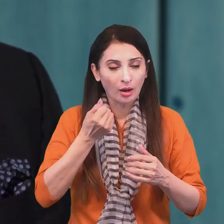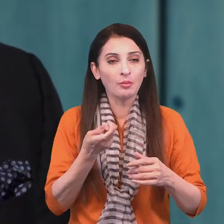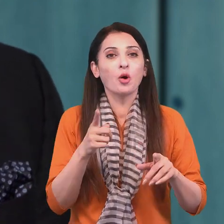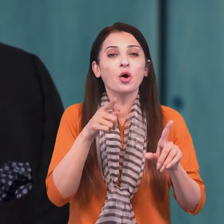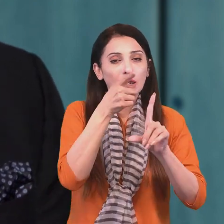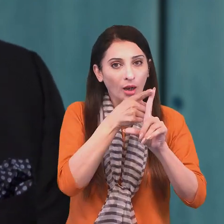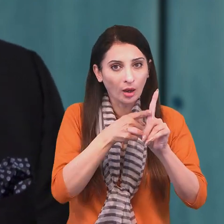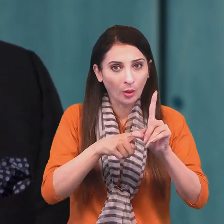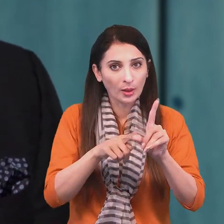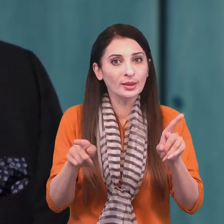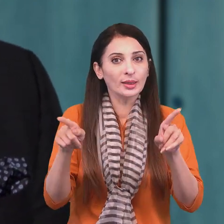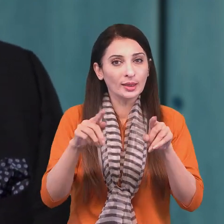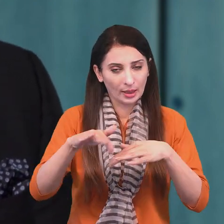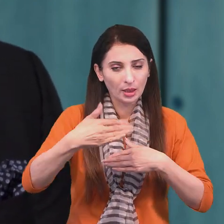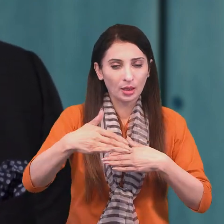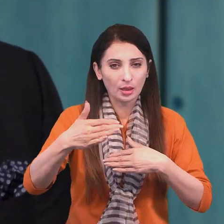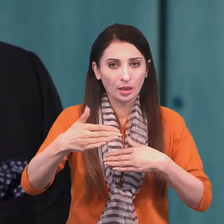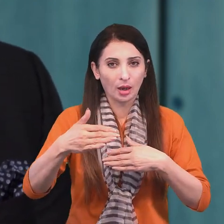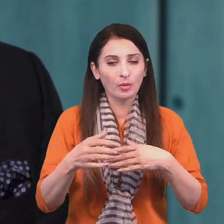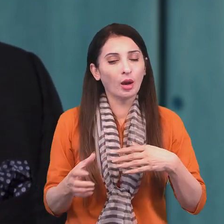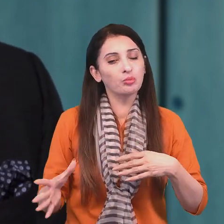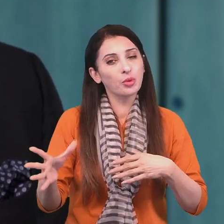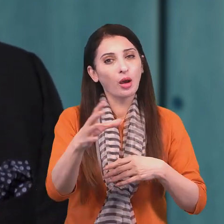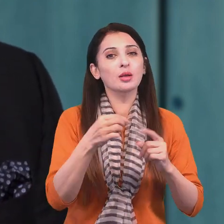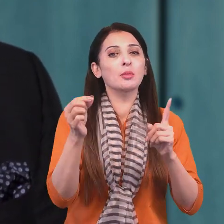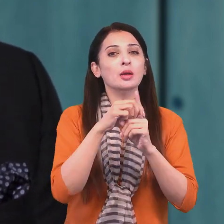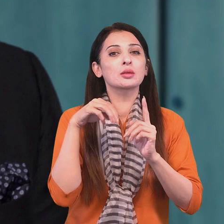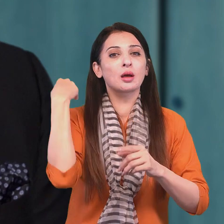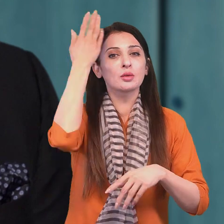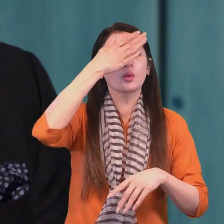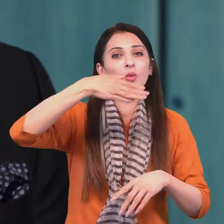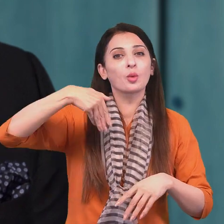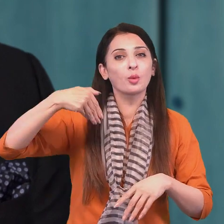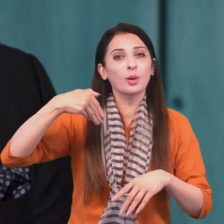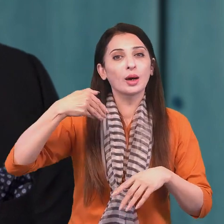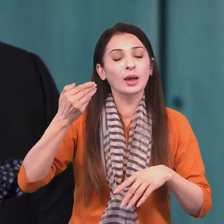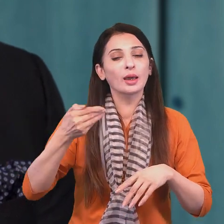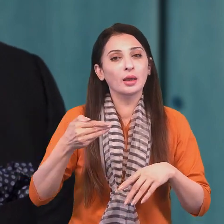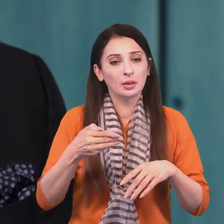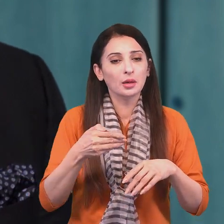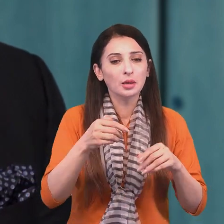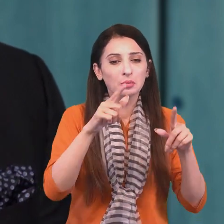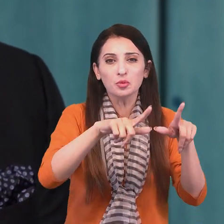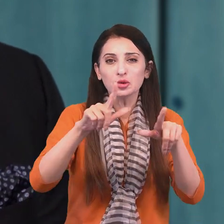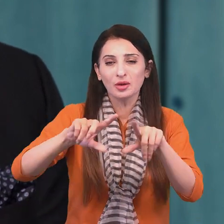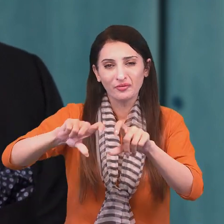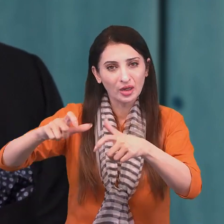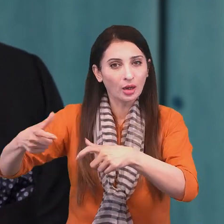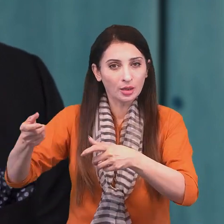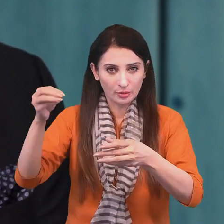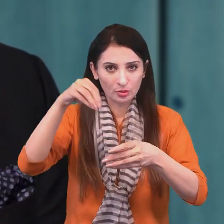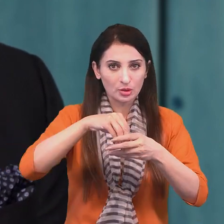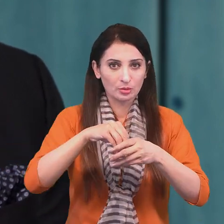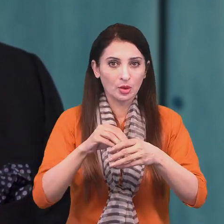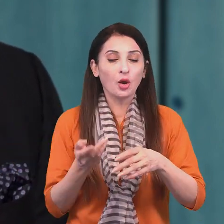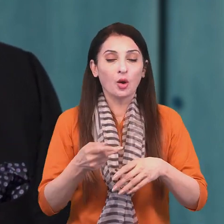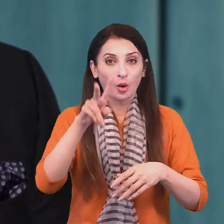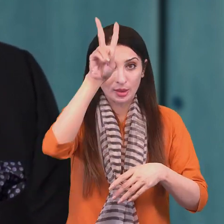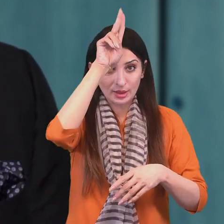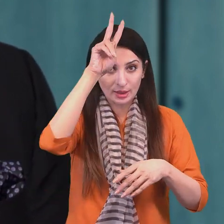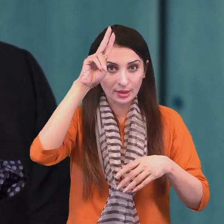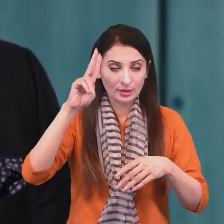पंजाब या लाहौर, बल्कि पूरे पाकिस्तान, जिसमें बलूचिस्तान के इलाका भी शामिल हैं और उसके साथ साथ